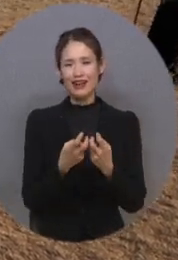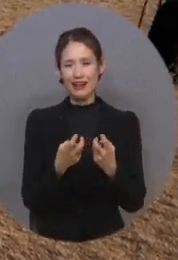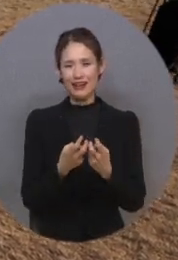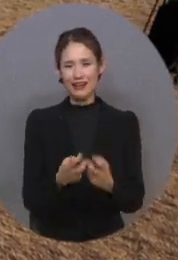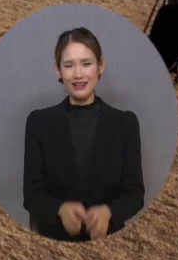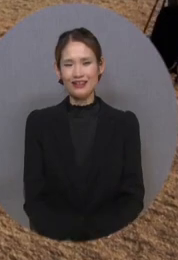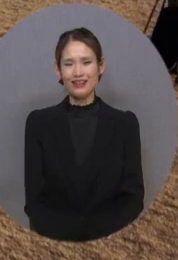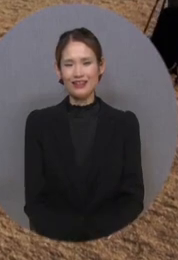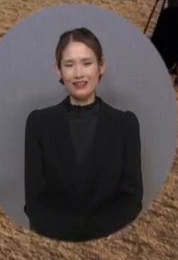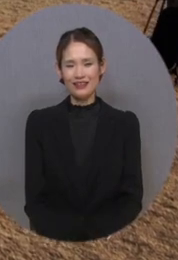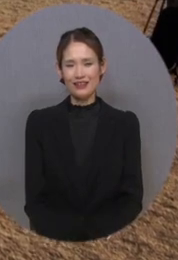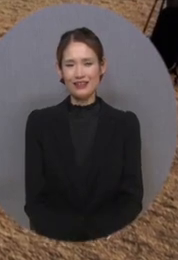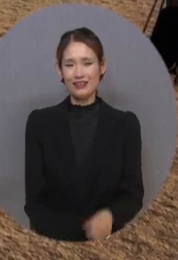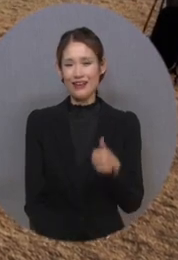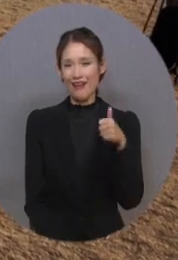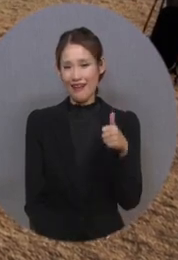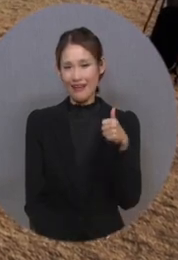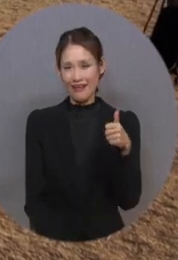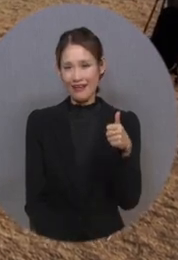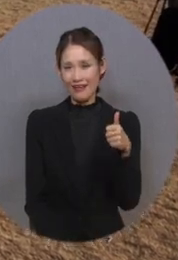오 나이스! 와 나이스!